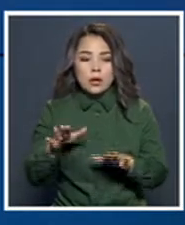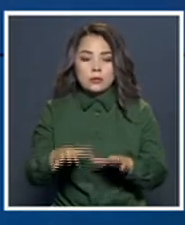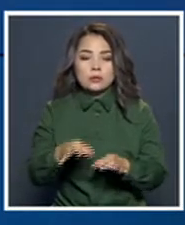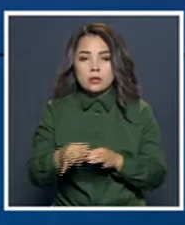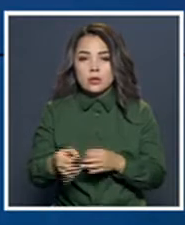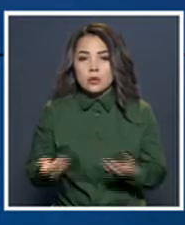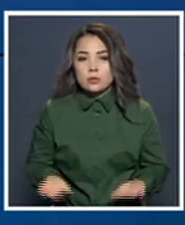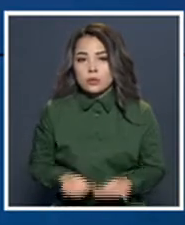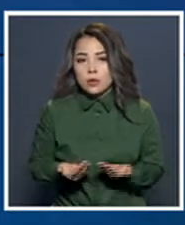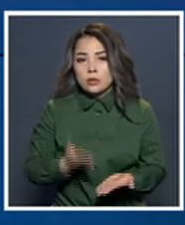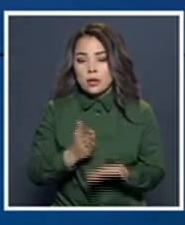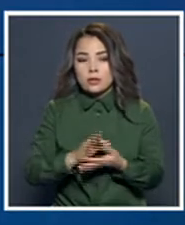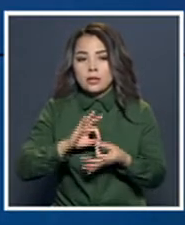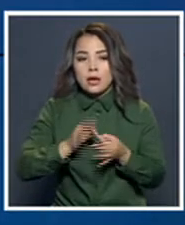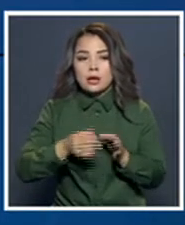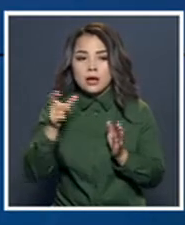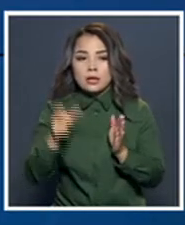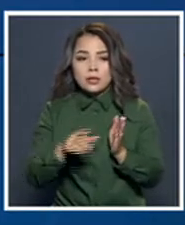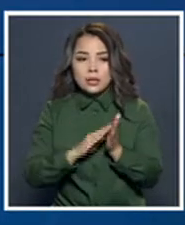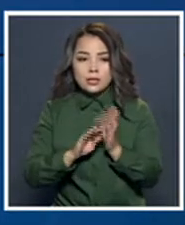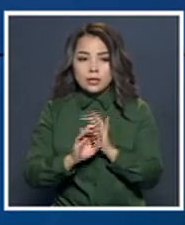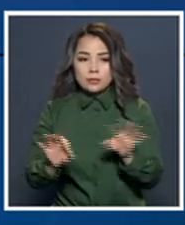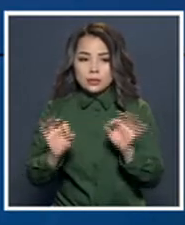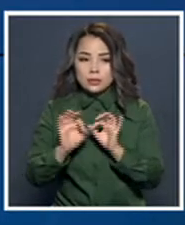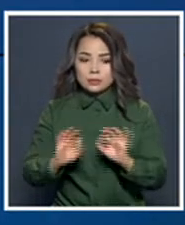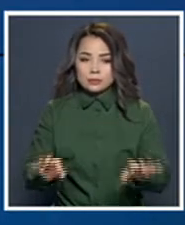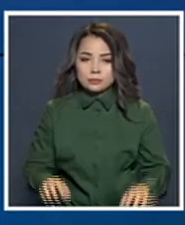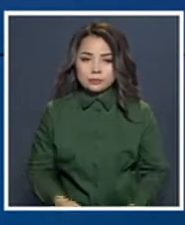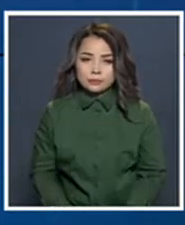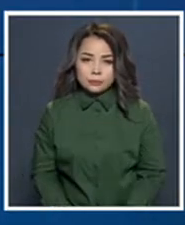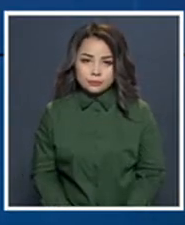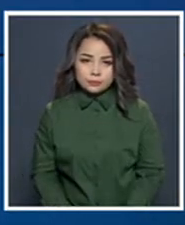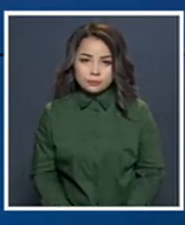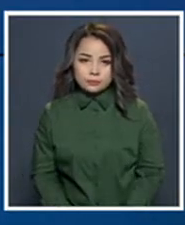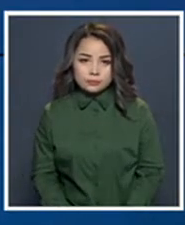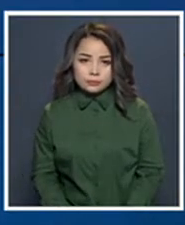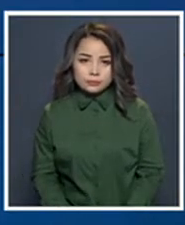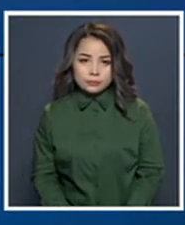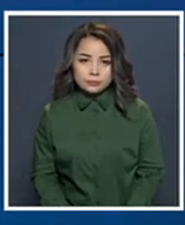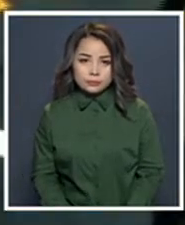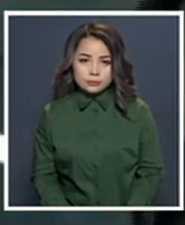тумасы болып шықты. Тақырыпты толығырақ тілшіміз Қуаныш Қанатұлы тарқатады.